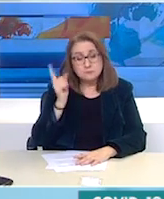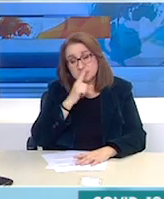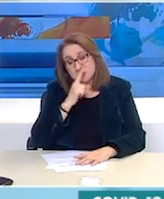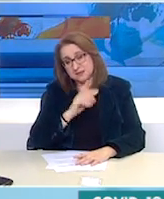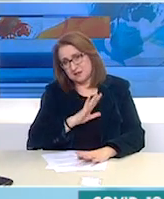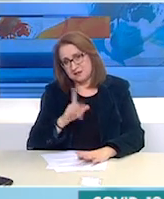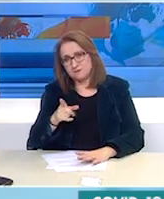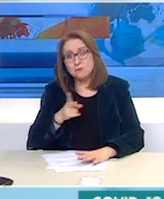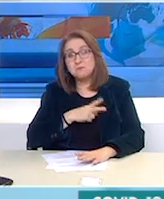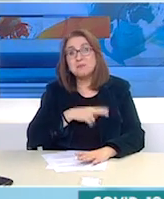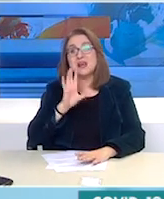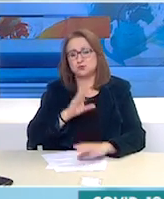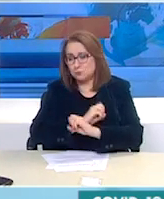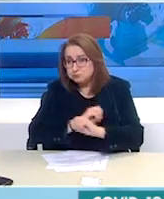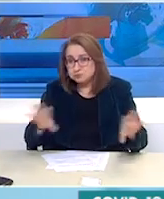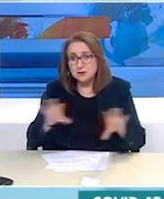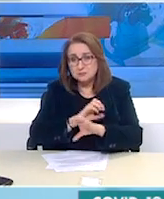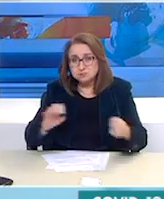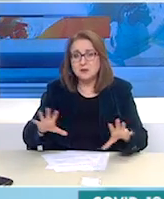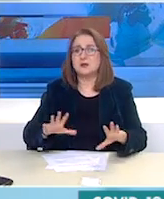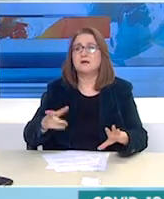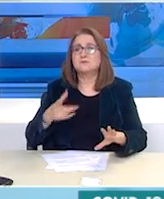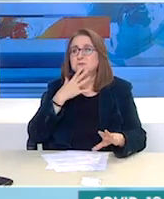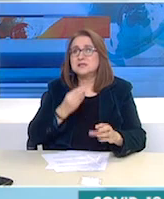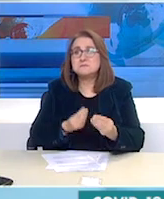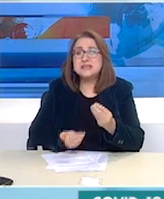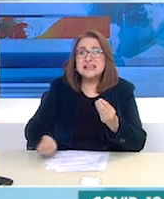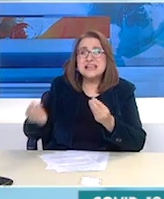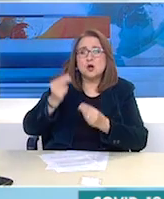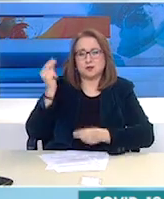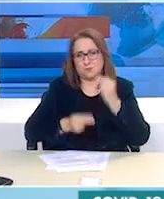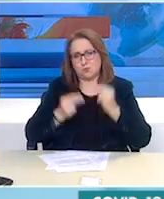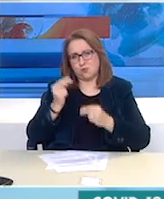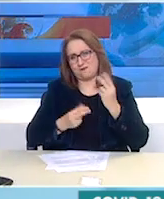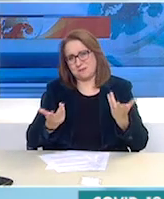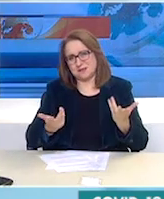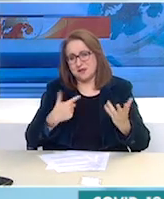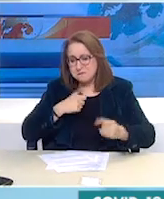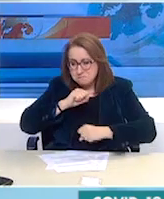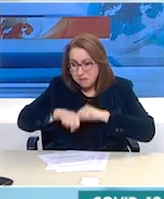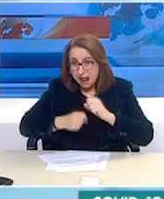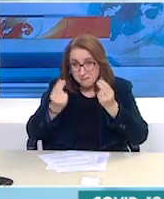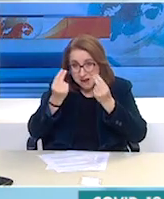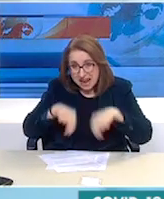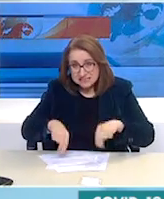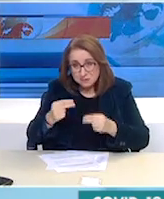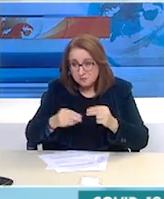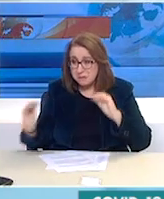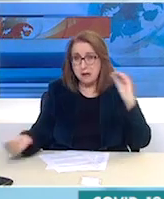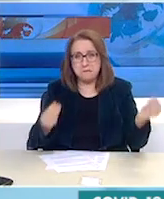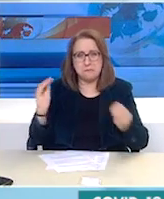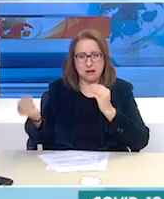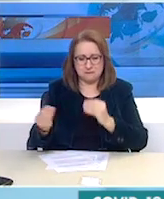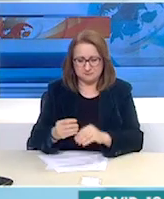μεγαλύτερα προβλήματα από αυτά που προσπαθούν να λύσουν. Σε συνέχεια, όσον είπε ο κύριος καθηγητής σε σχέση με